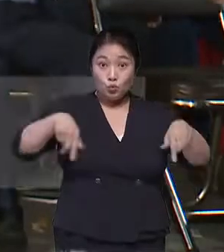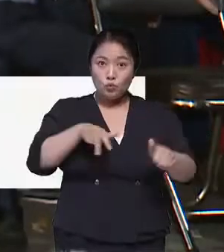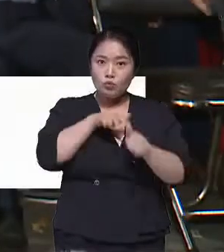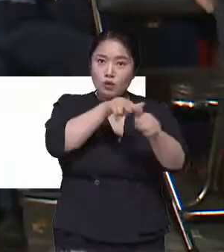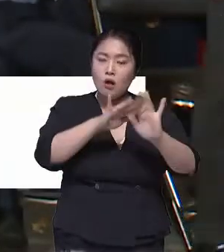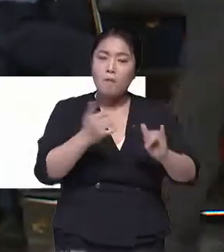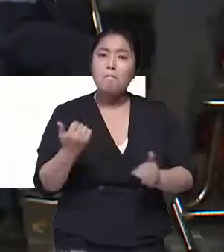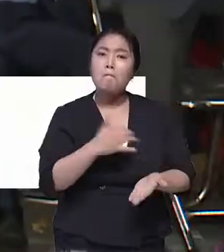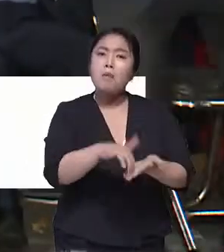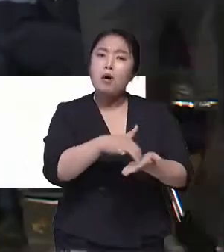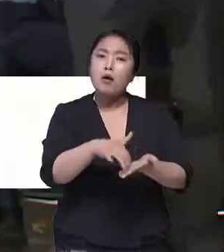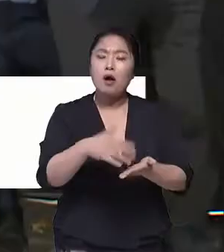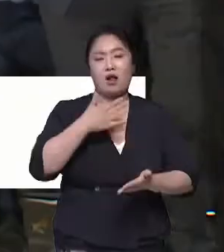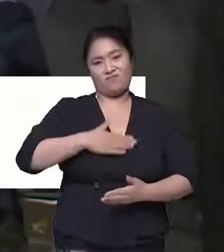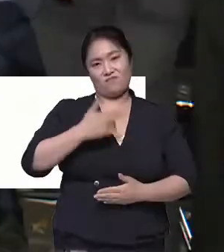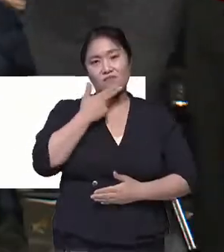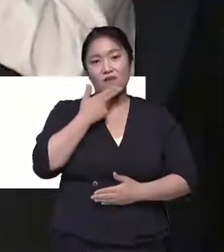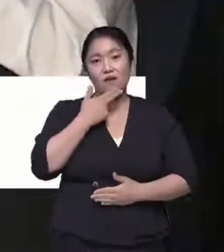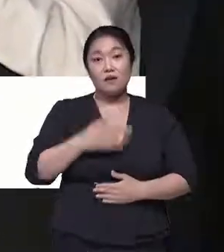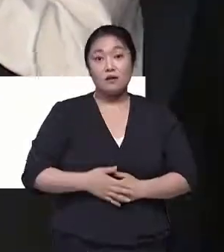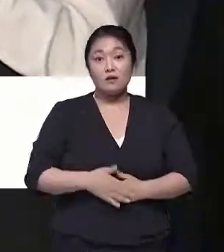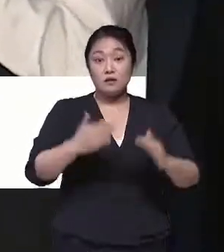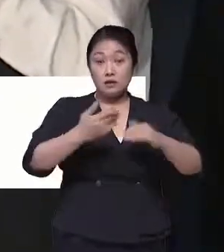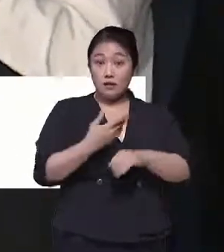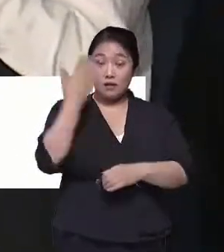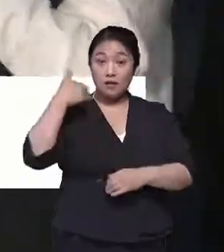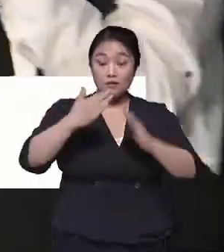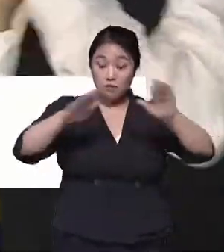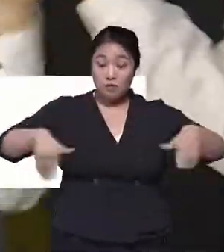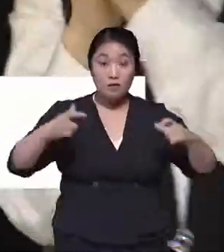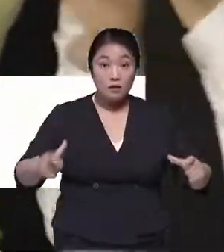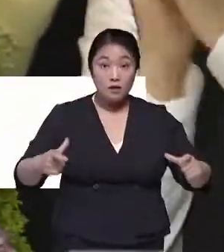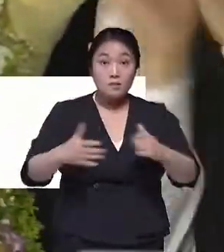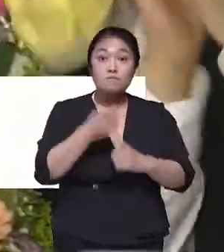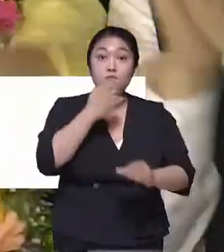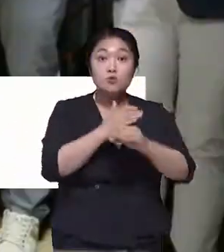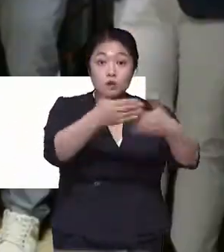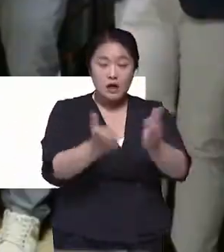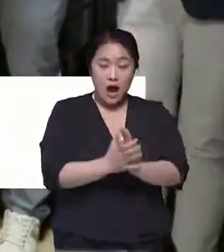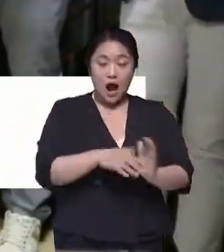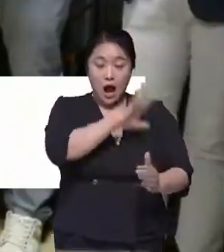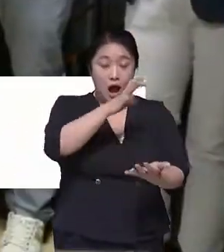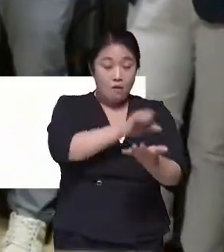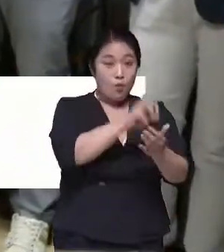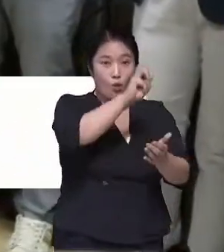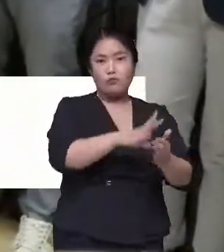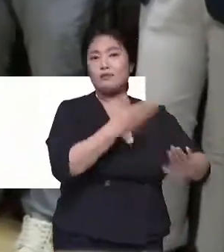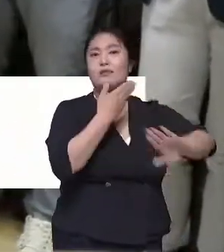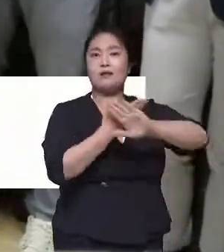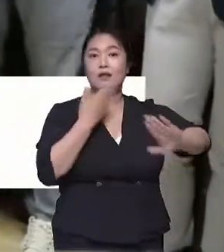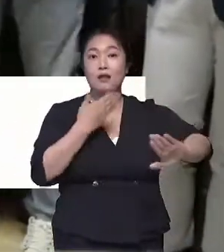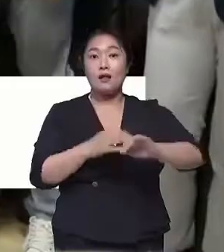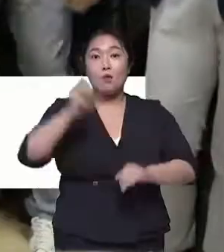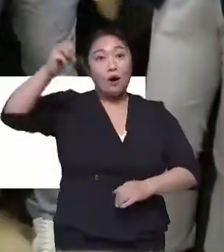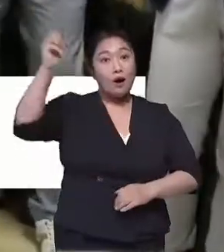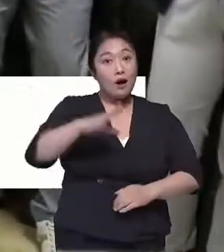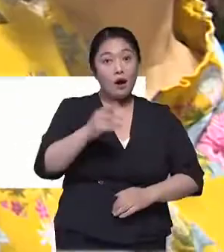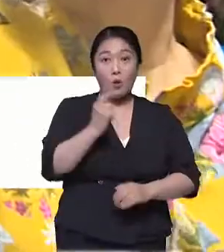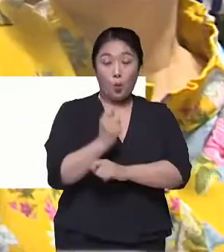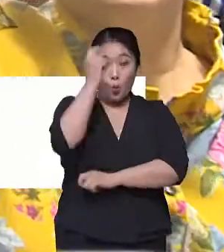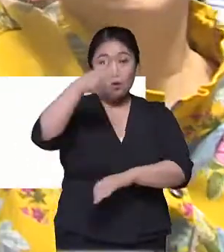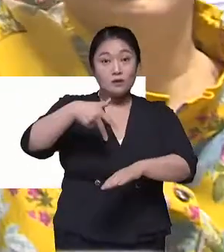얼마나 나올 지도 관심입니다 전남은 지난 지방선거에서 민주당이 독식했다 떤 광주와 달리 광양과